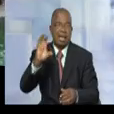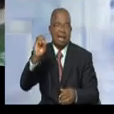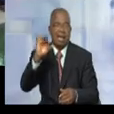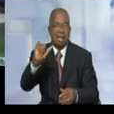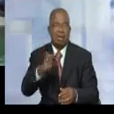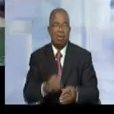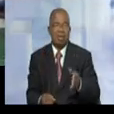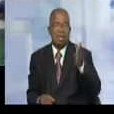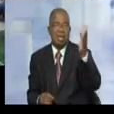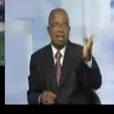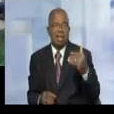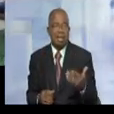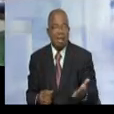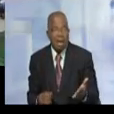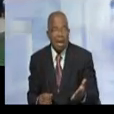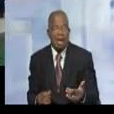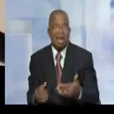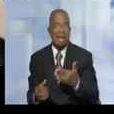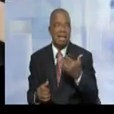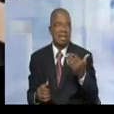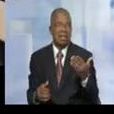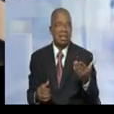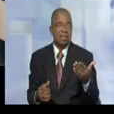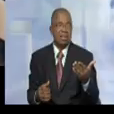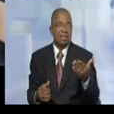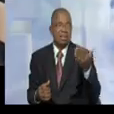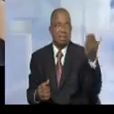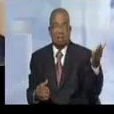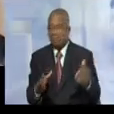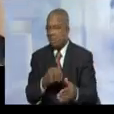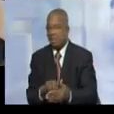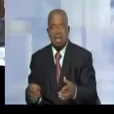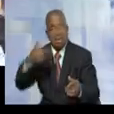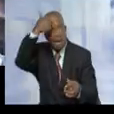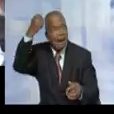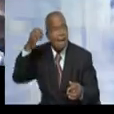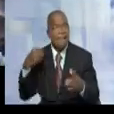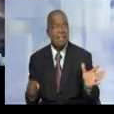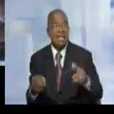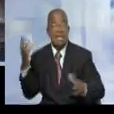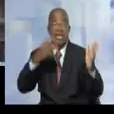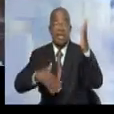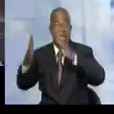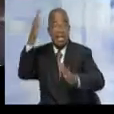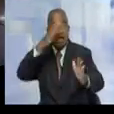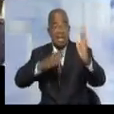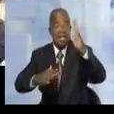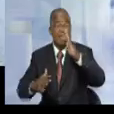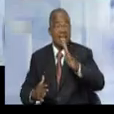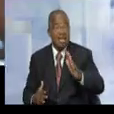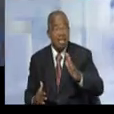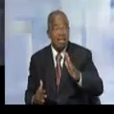vers 10 h, l'esplanade de la présidence de la dite université a été occupée par les étudiants. Le